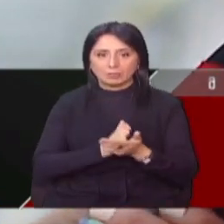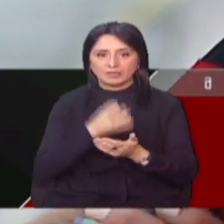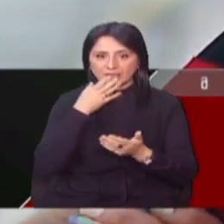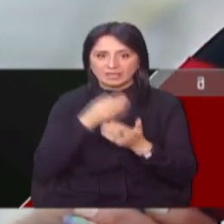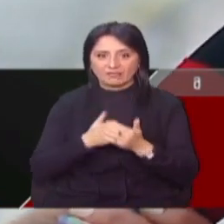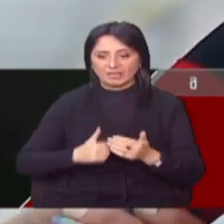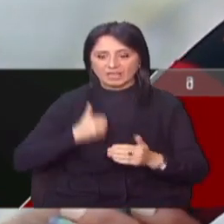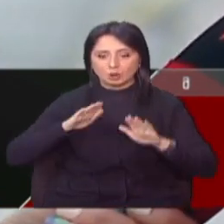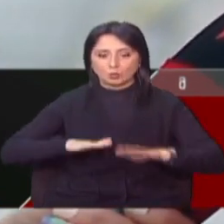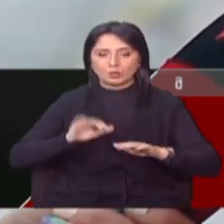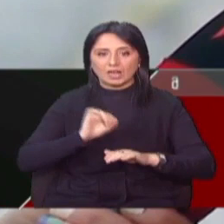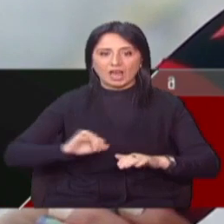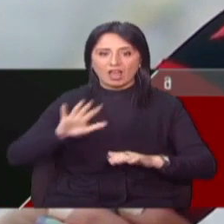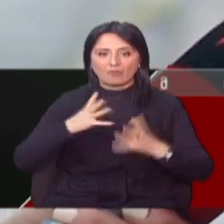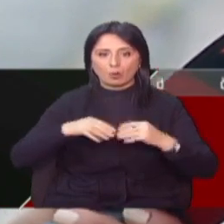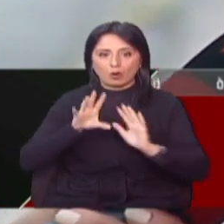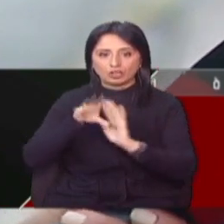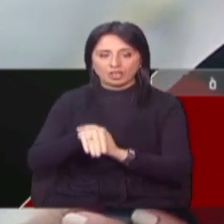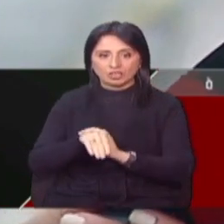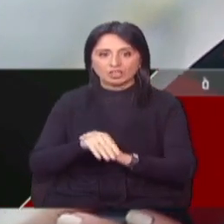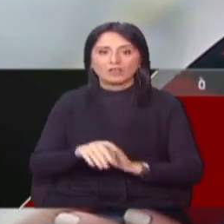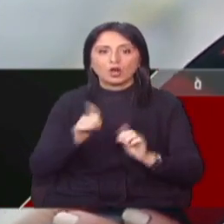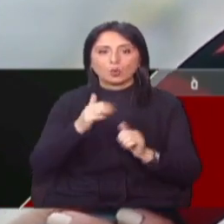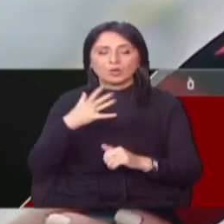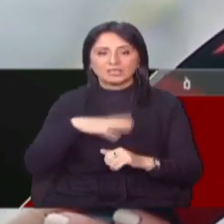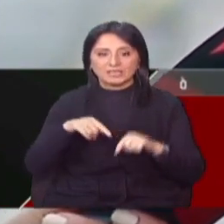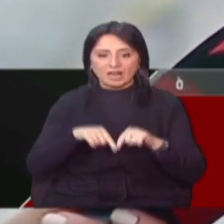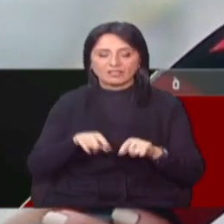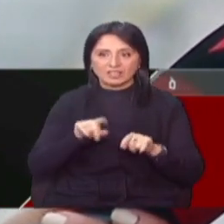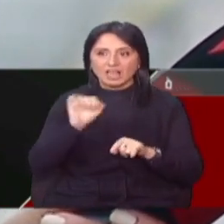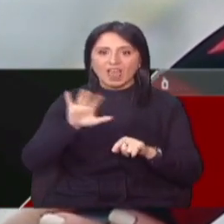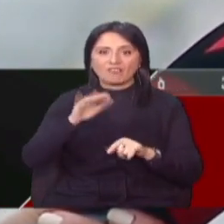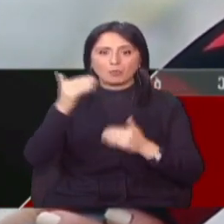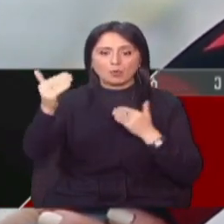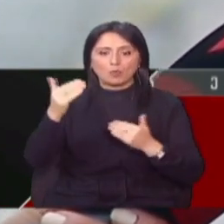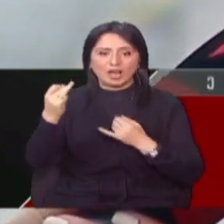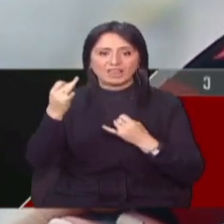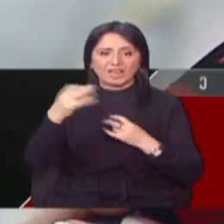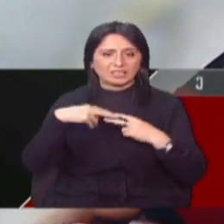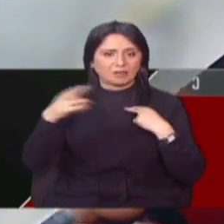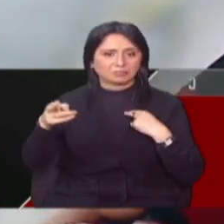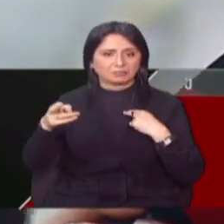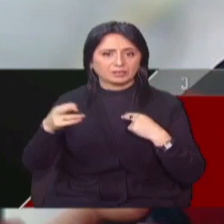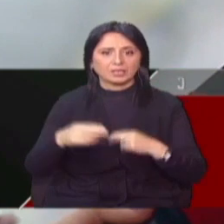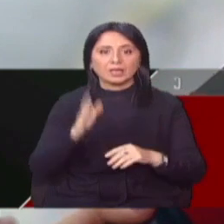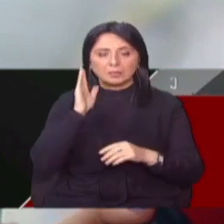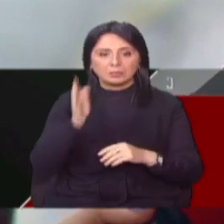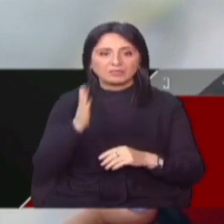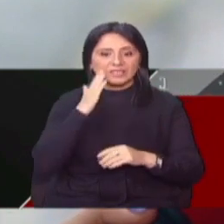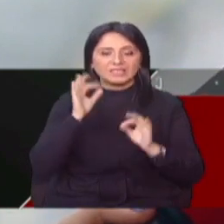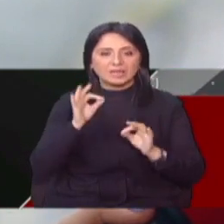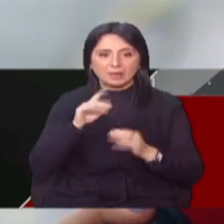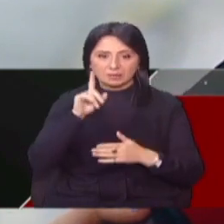tavis girsaulados evropul ojakhshi es shedis rogorc sakartvelos ise evropis interesebshis jera rom ikneba miigebuli